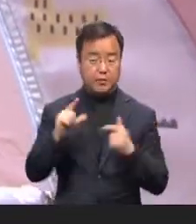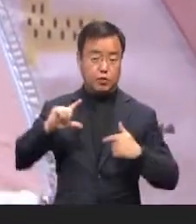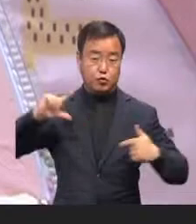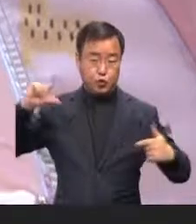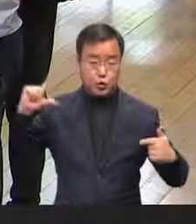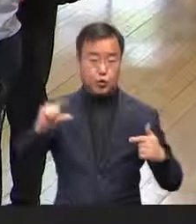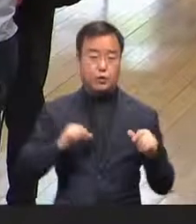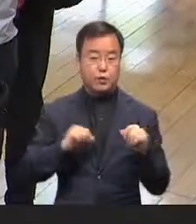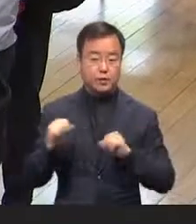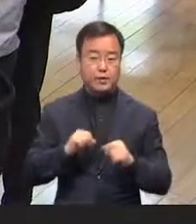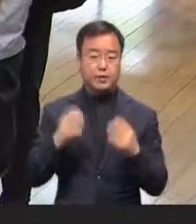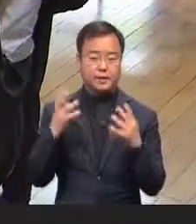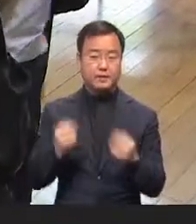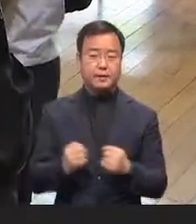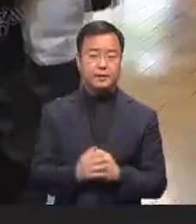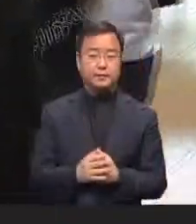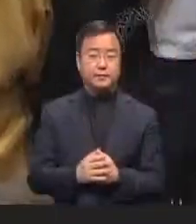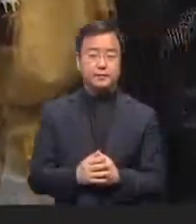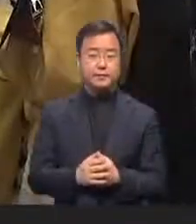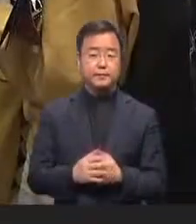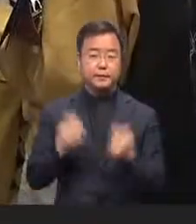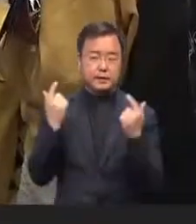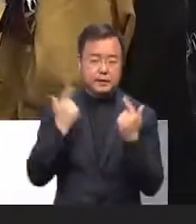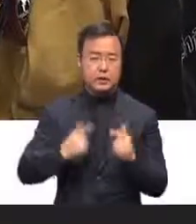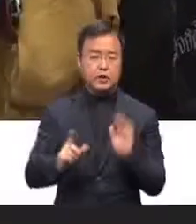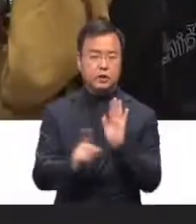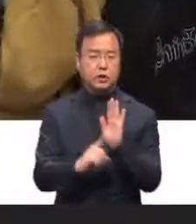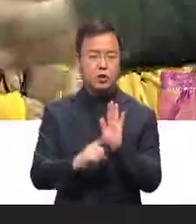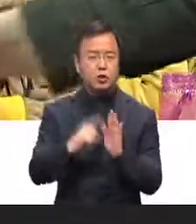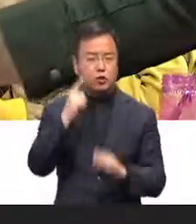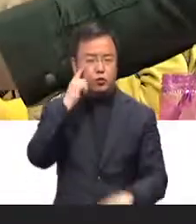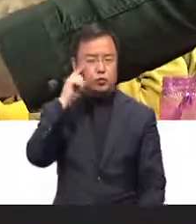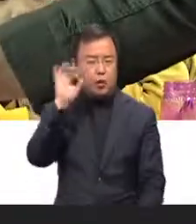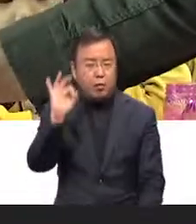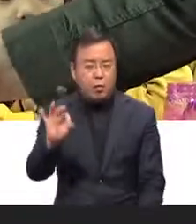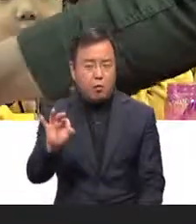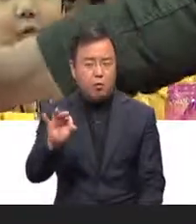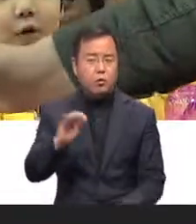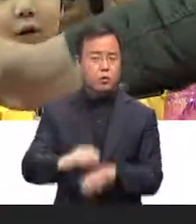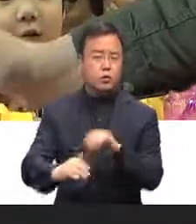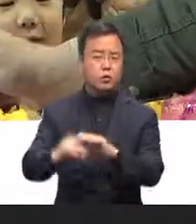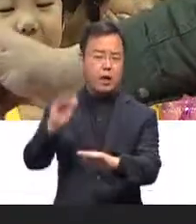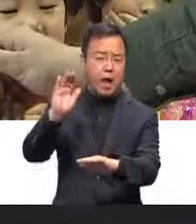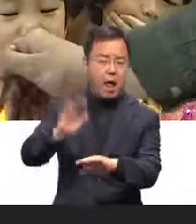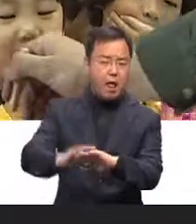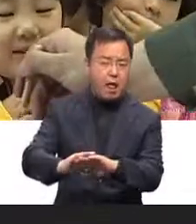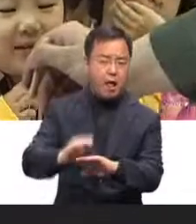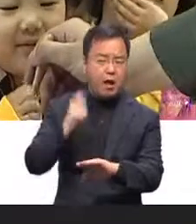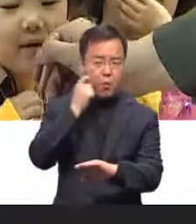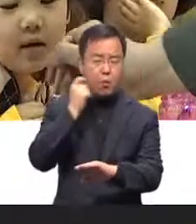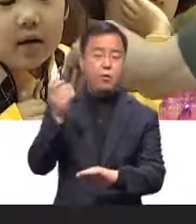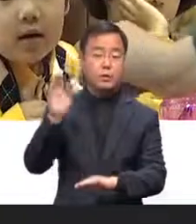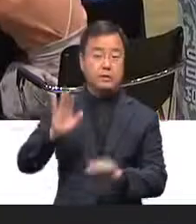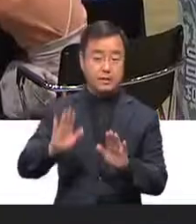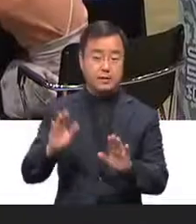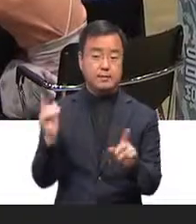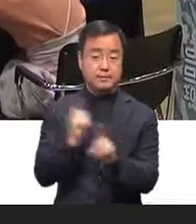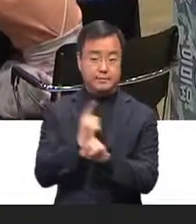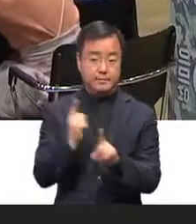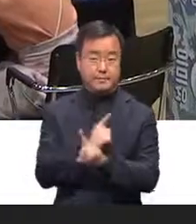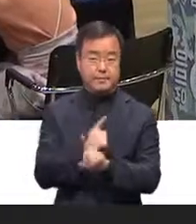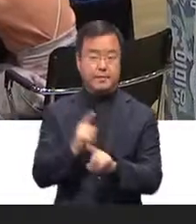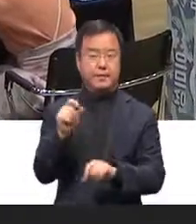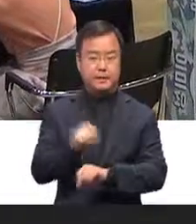프로그램을 마련했습니다. 항상 전시는 눈으로만 보고 만지지도 못했었잖아요. 그런 것과는 조금 저희가 차별화를